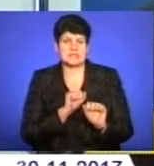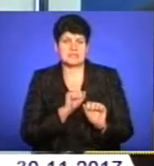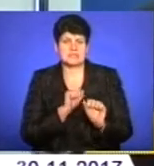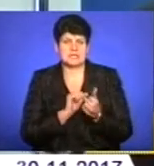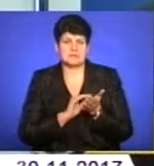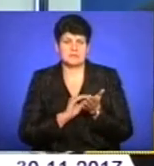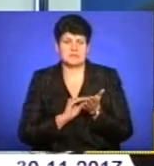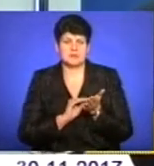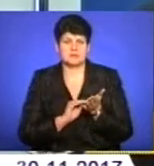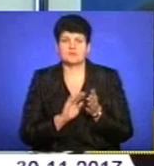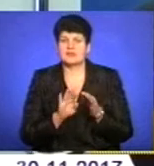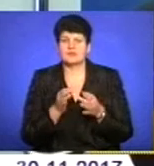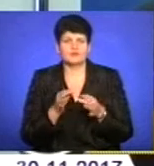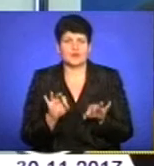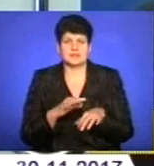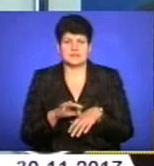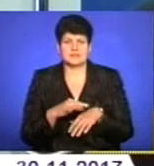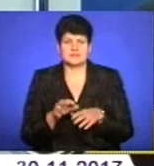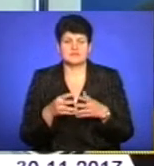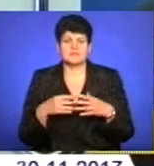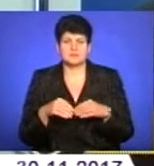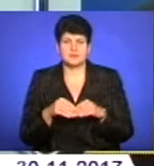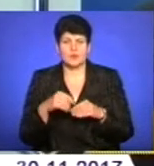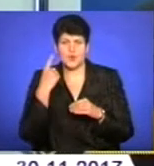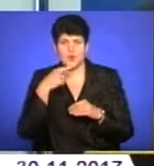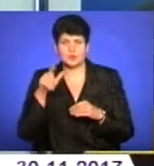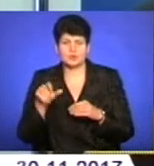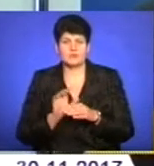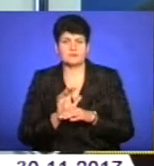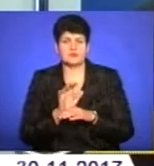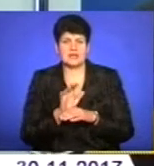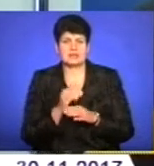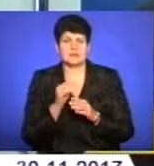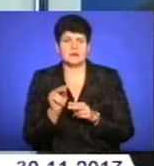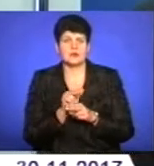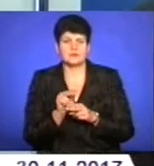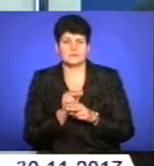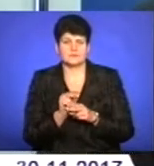заходів щодо недопущення насильства в сім'ї. І особи направляються на корекційну програму.